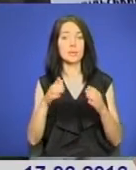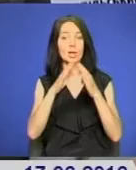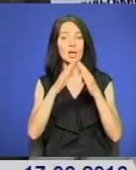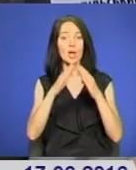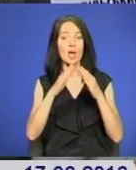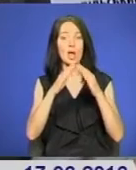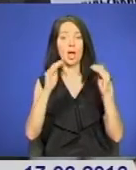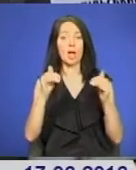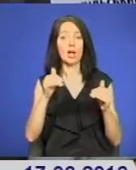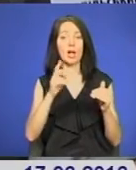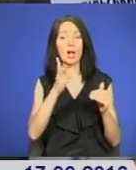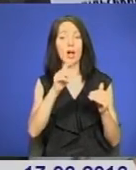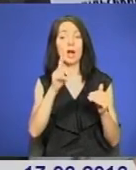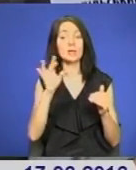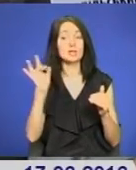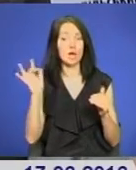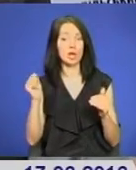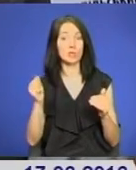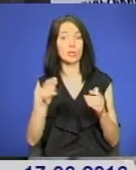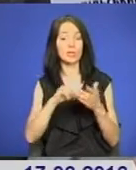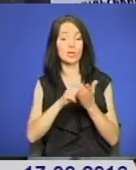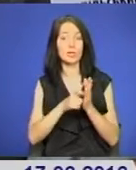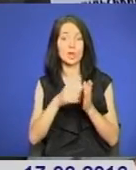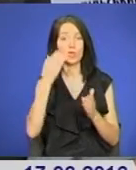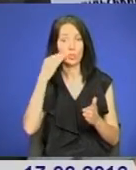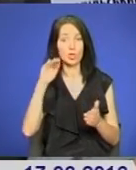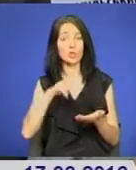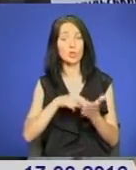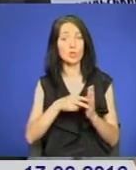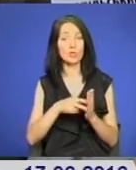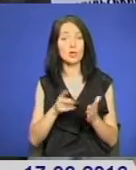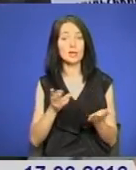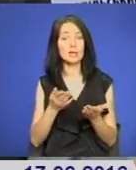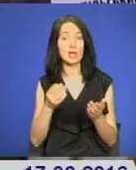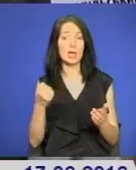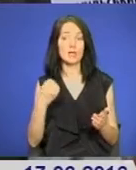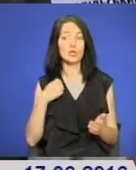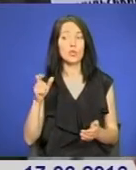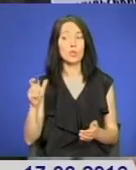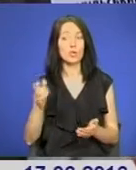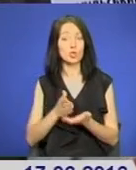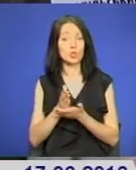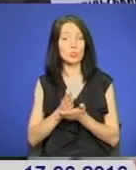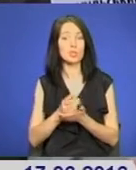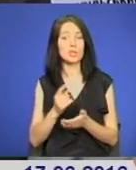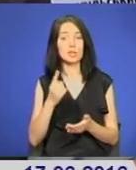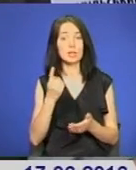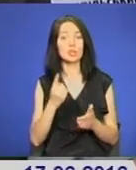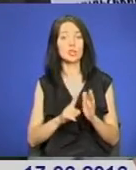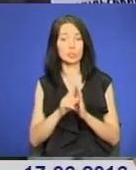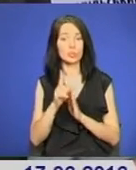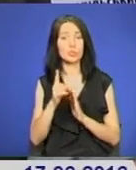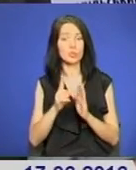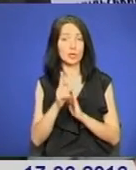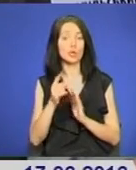вірніше, навіть кімнати покращеного планування, де військовослужбовці на перших порах